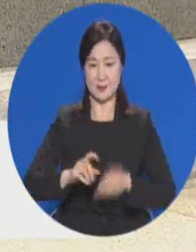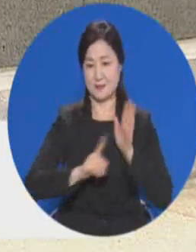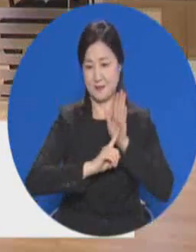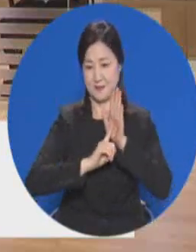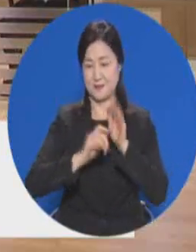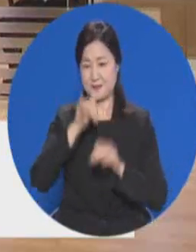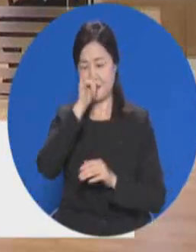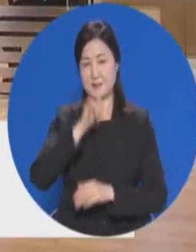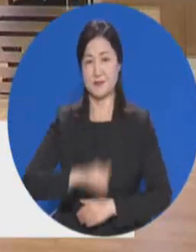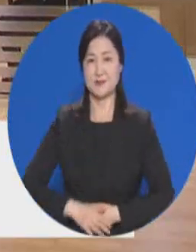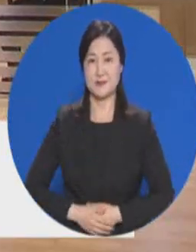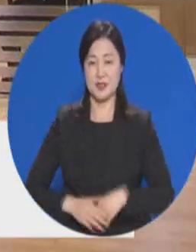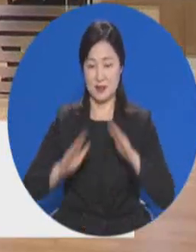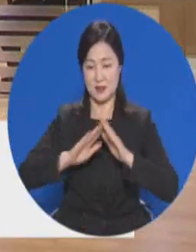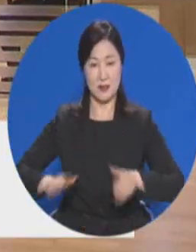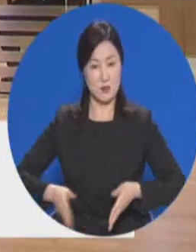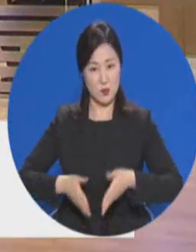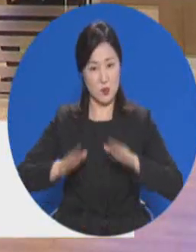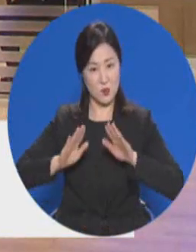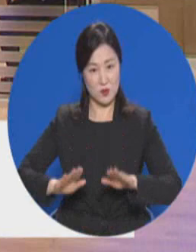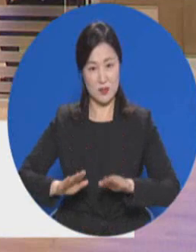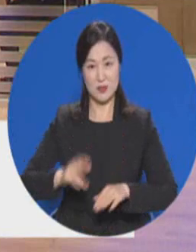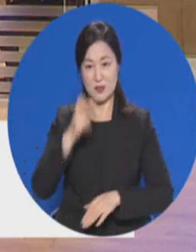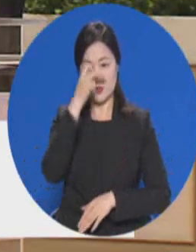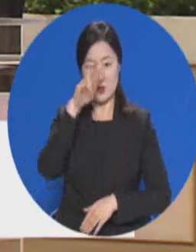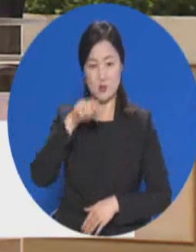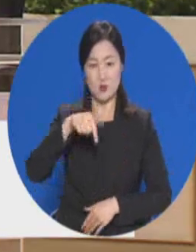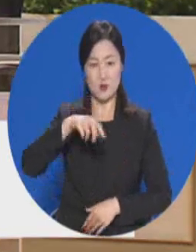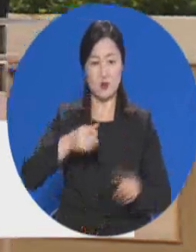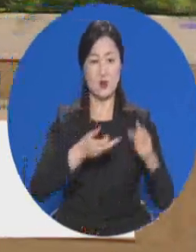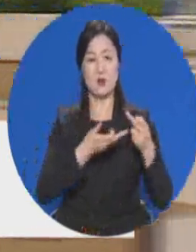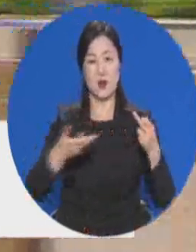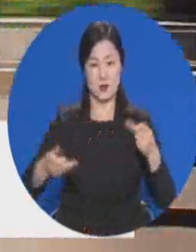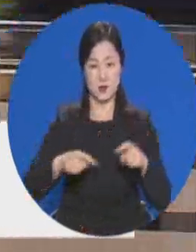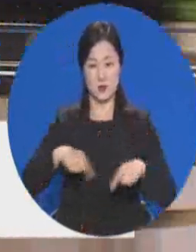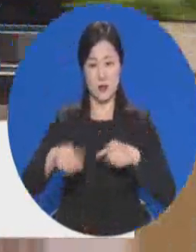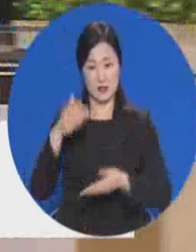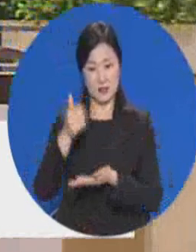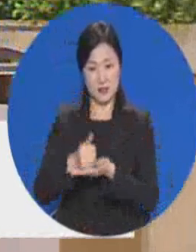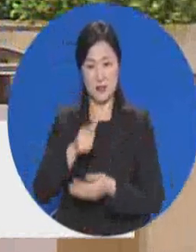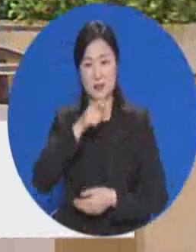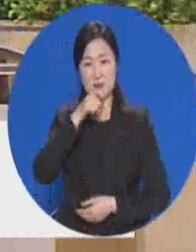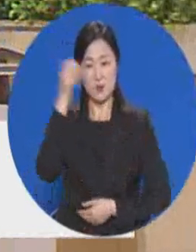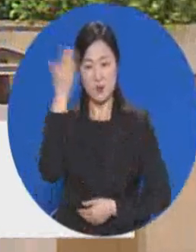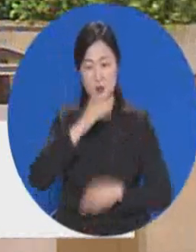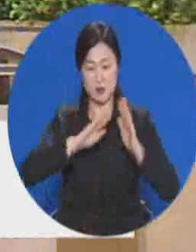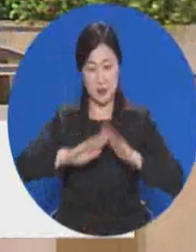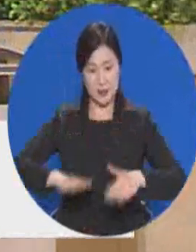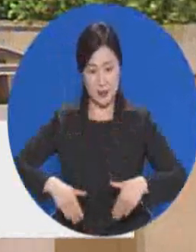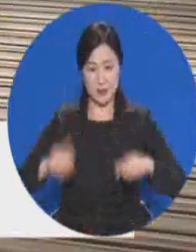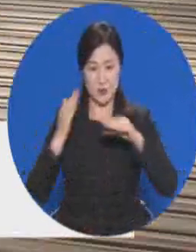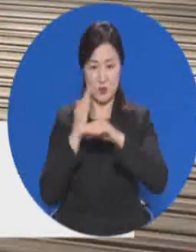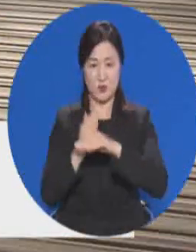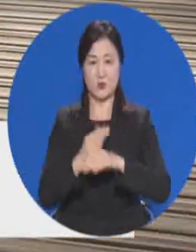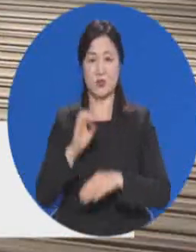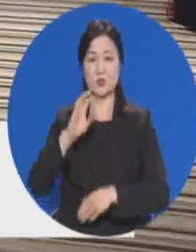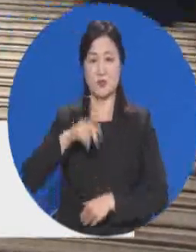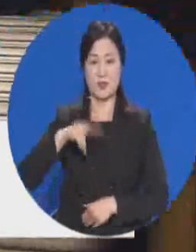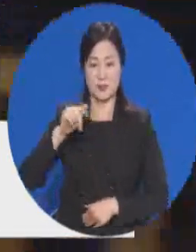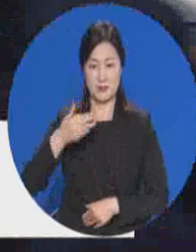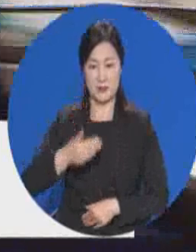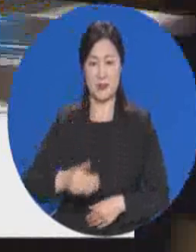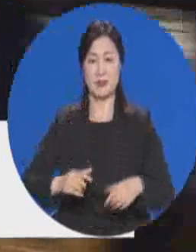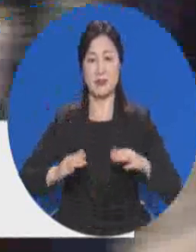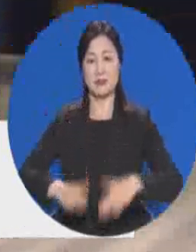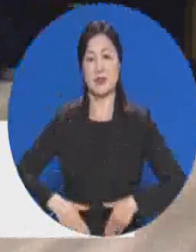있습니다. 전라남도는 오늘 최문순 강원도지사가 전남 여수를 중심으로 COP28의 남해안